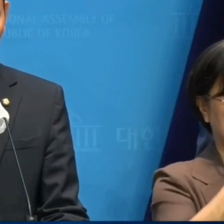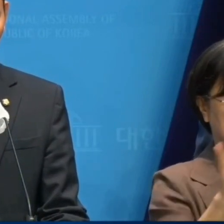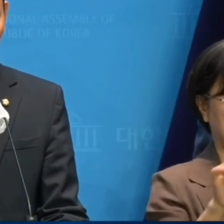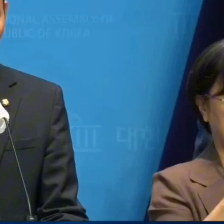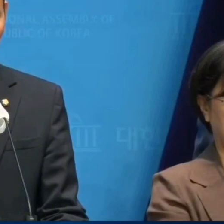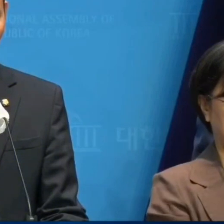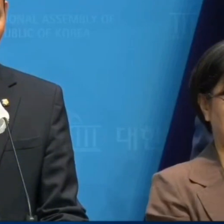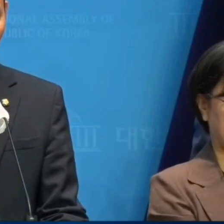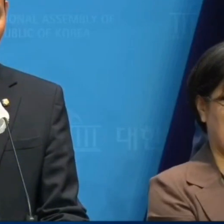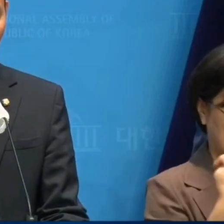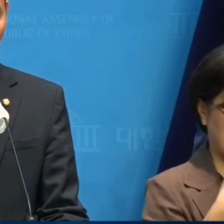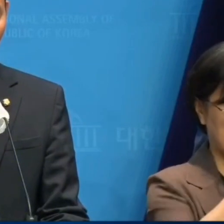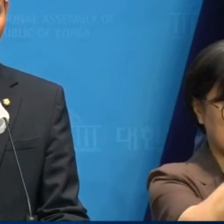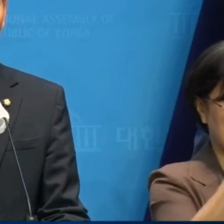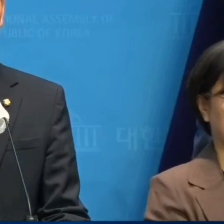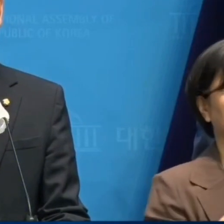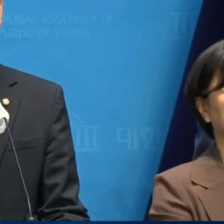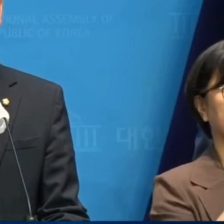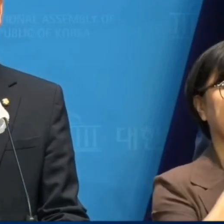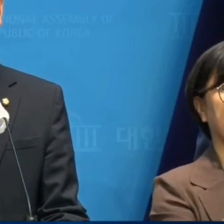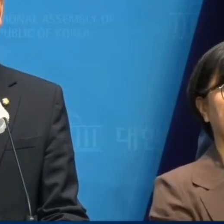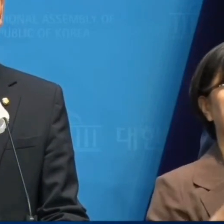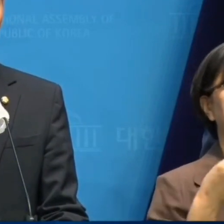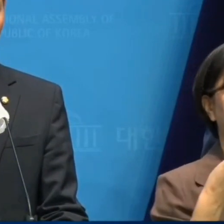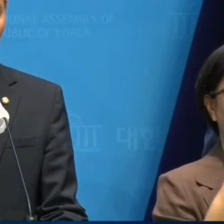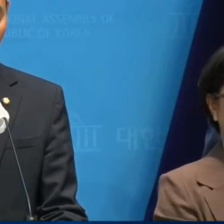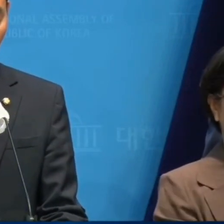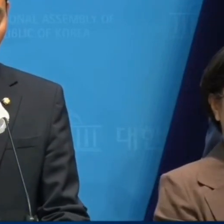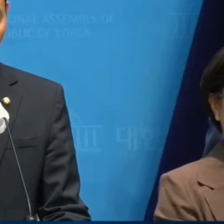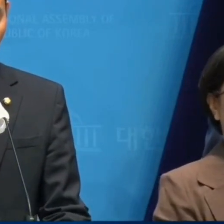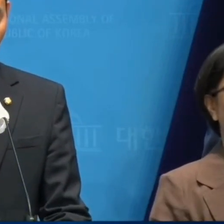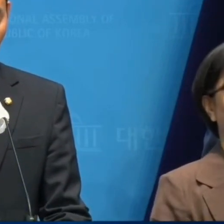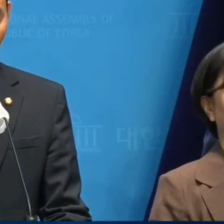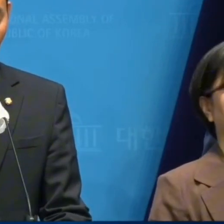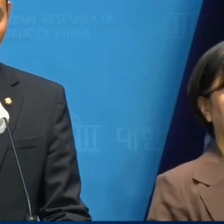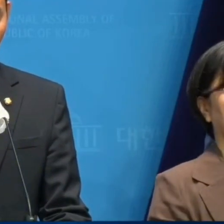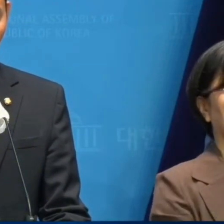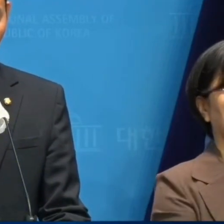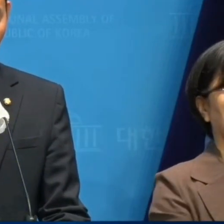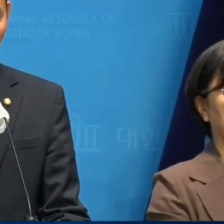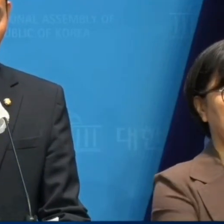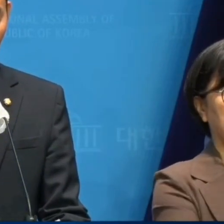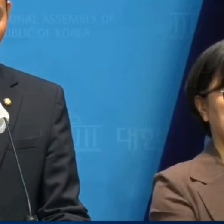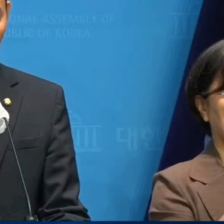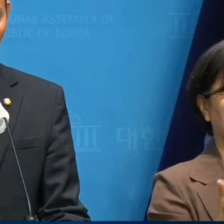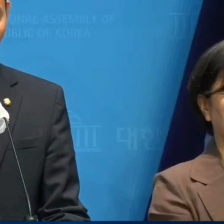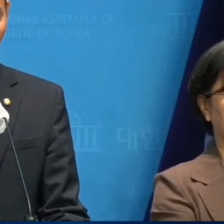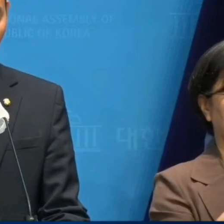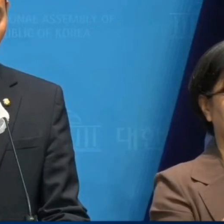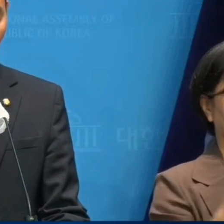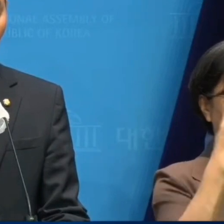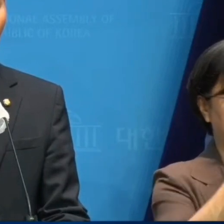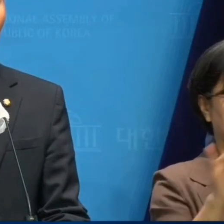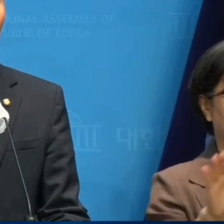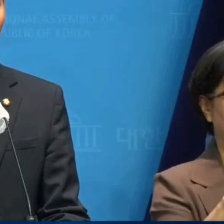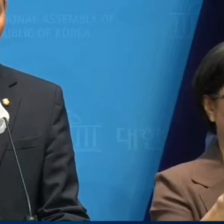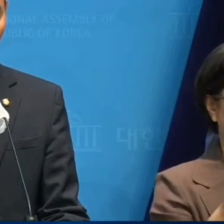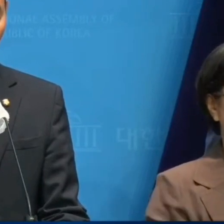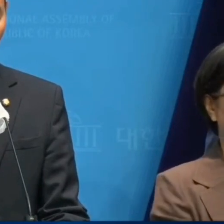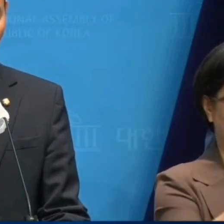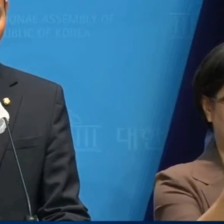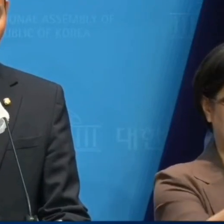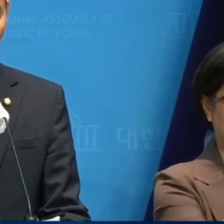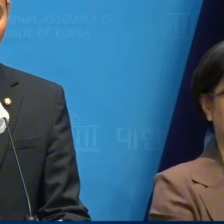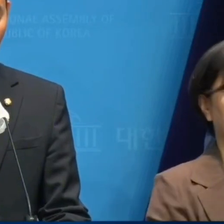대한 탄핵 절차를 추진한다라고 결의했습니다. 이에 따라 9월 19일 안동환 검사 탄핵소추안을